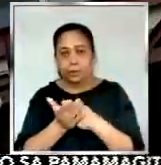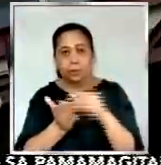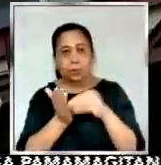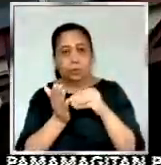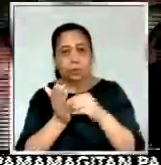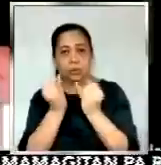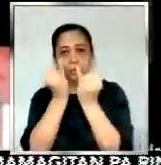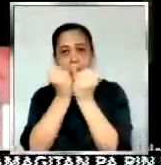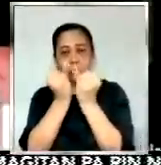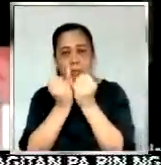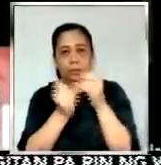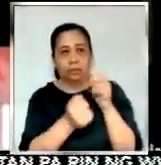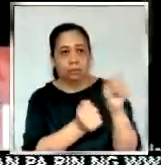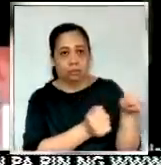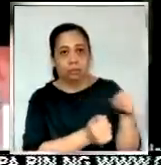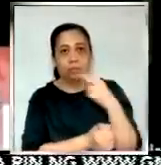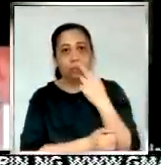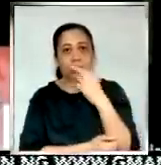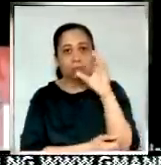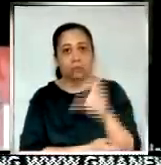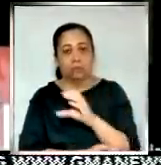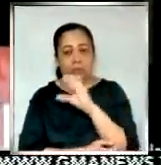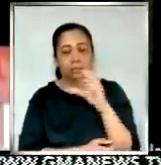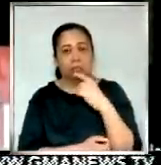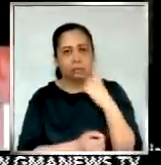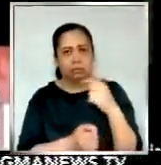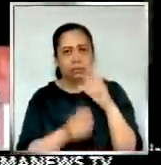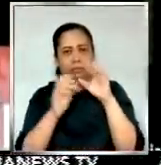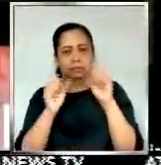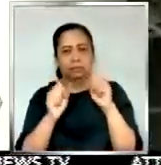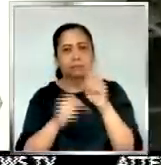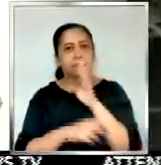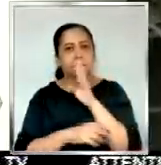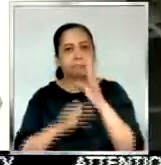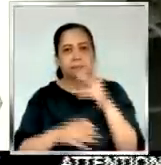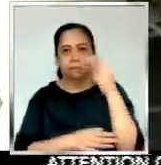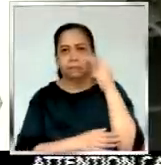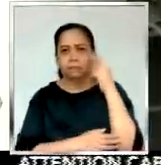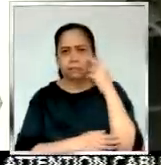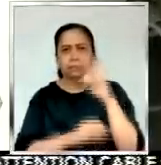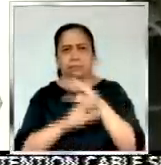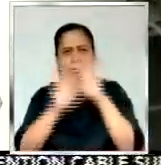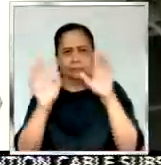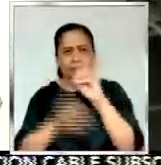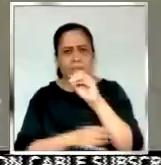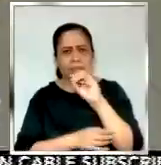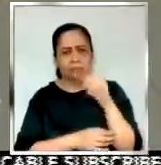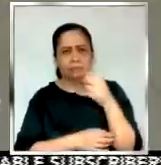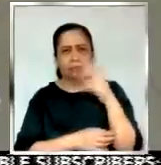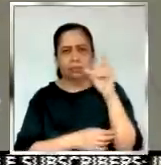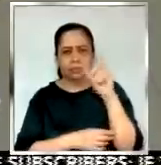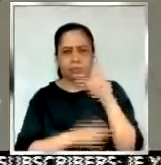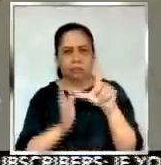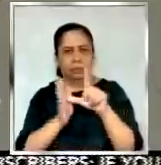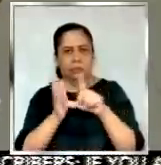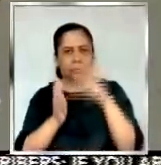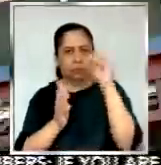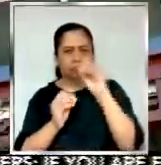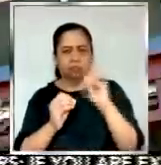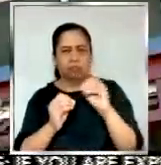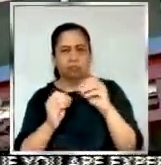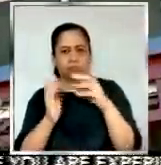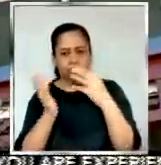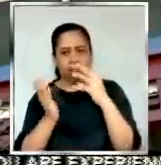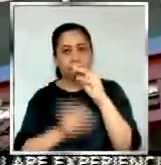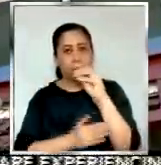Red Cross. Sabi ni Presidential Spokesperson Harry Roque, malinaw naman daw sa DOJ legal opinion na walang sabit ang Memorandum of Agreement